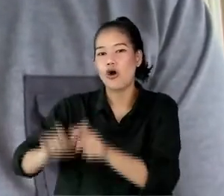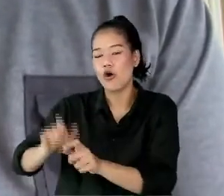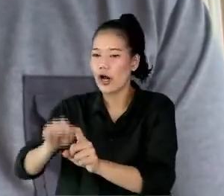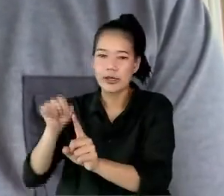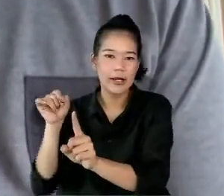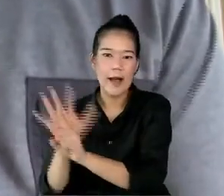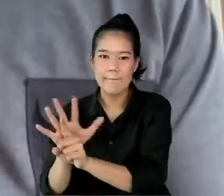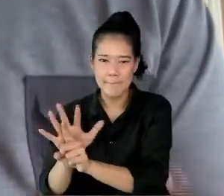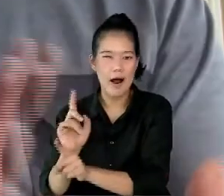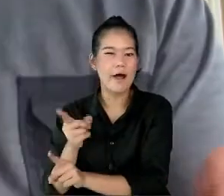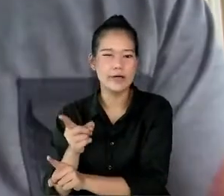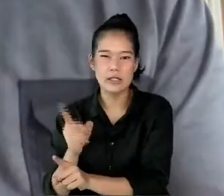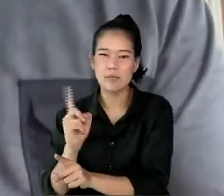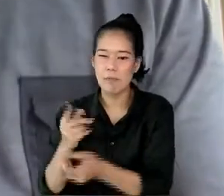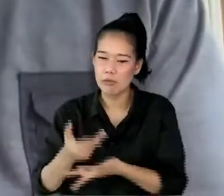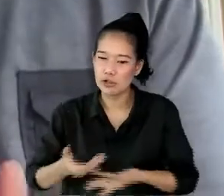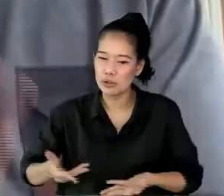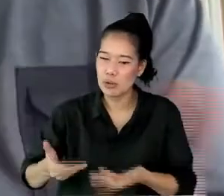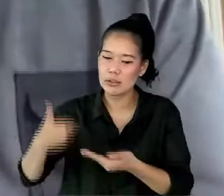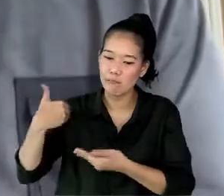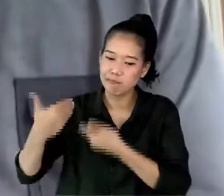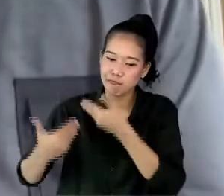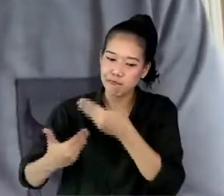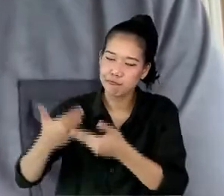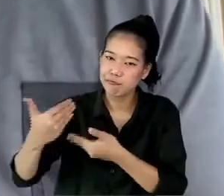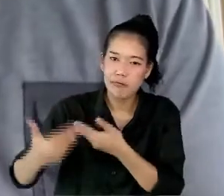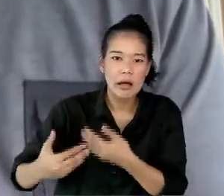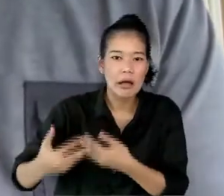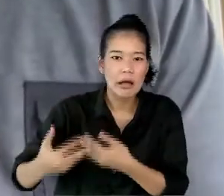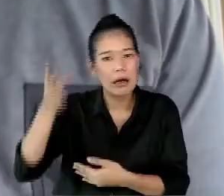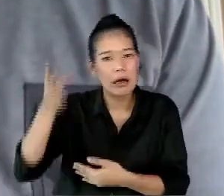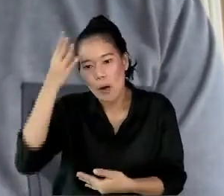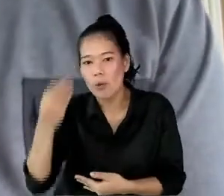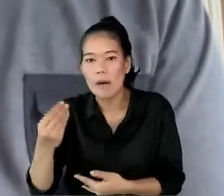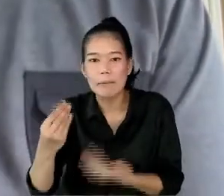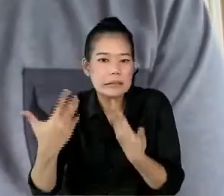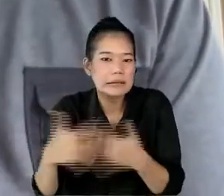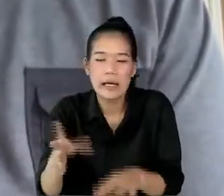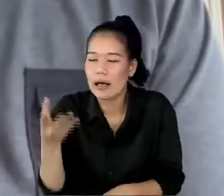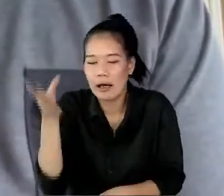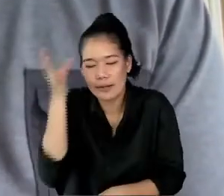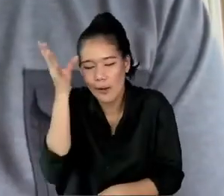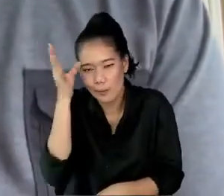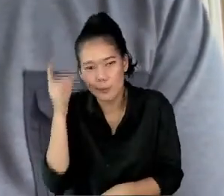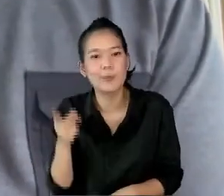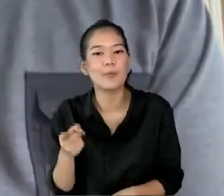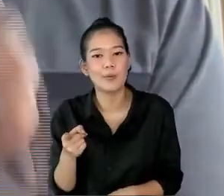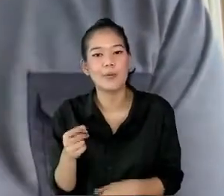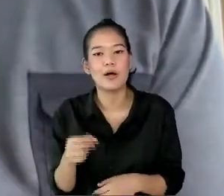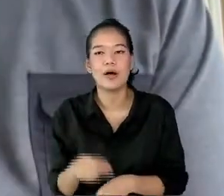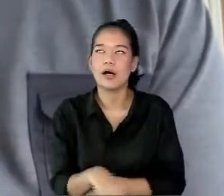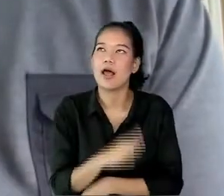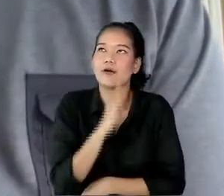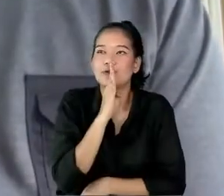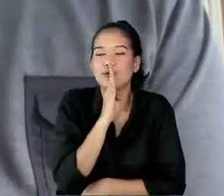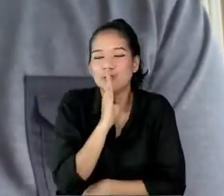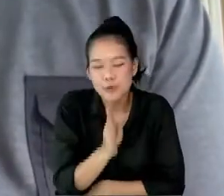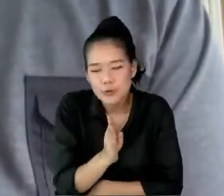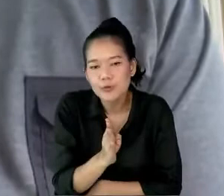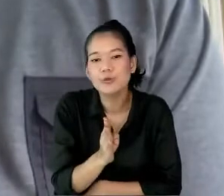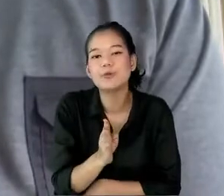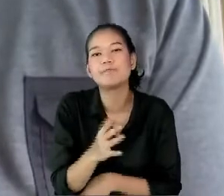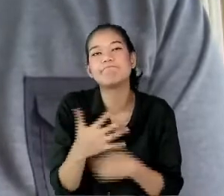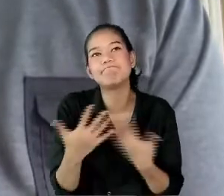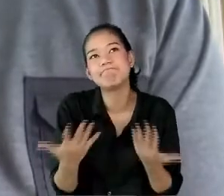terdampak ya dengan kondisi ini, yang semakin lama kita juga nggak tahu nih ya sampai kapan gitu loh. Ya kalau jujur